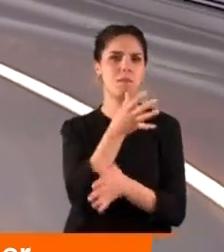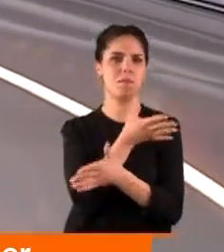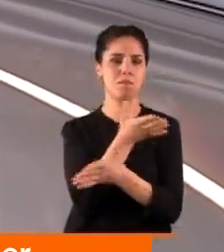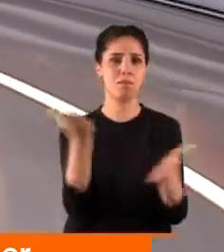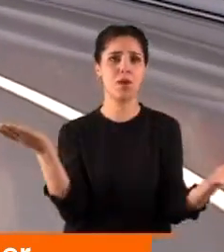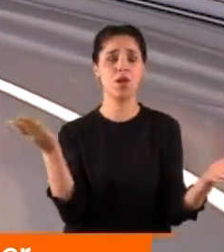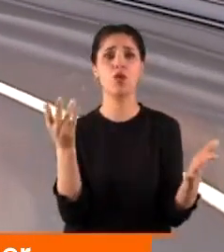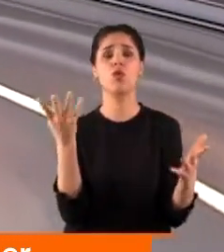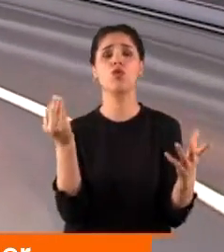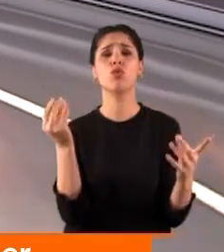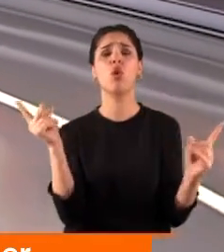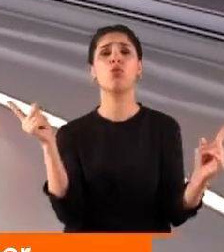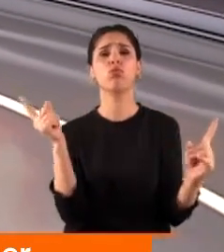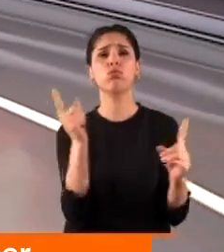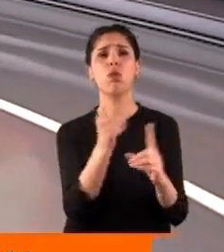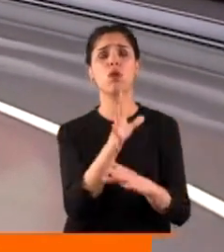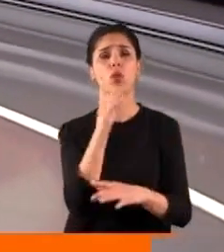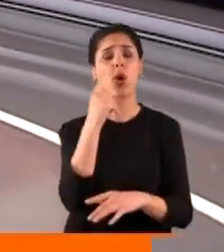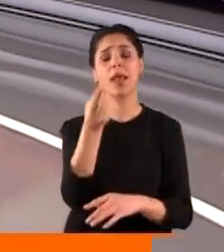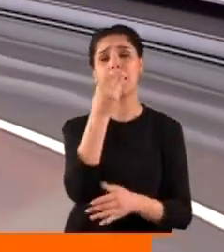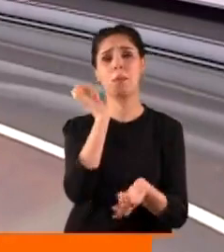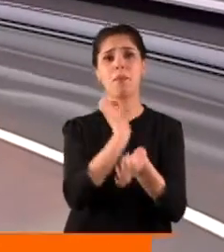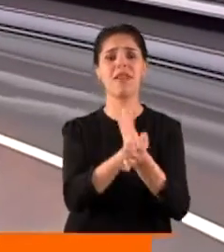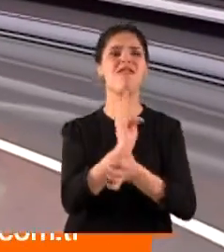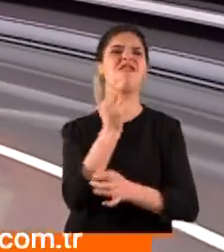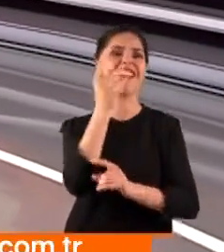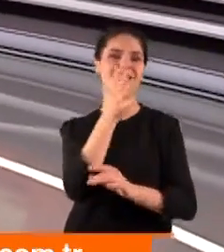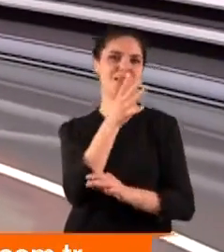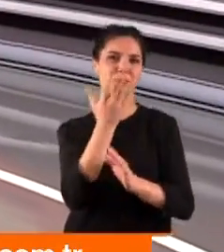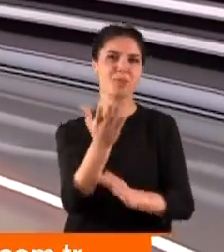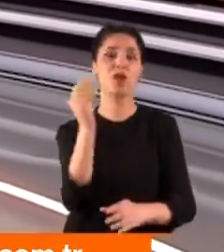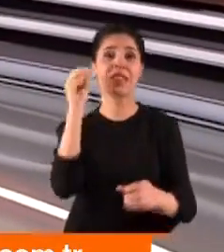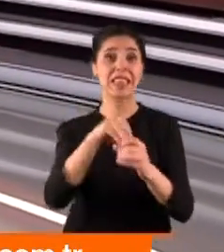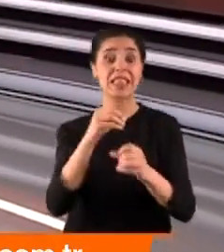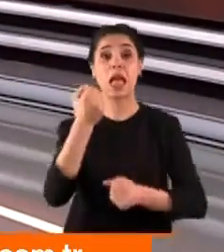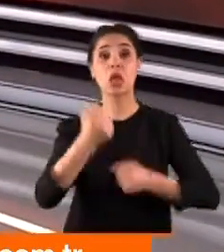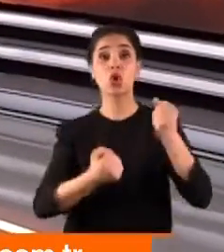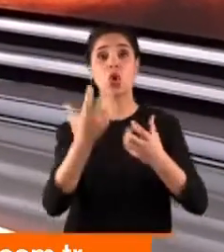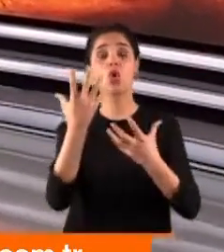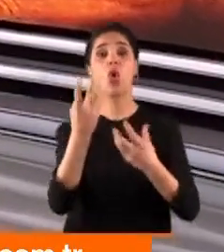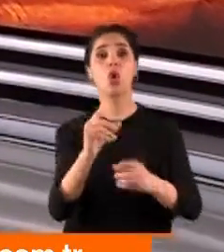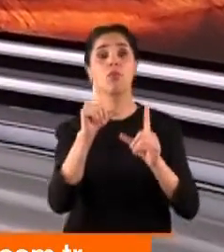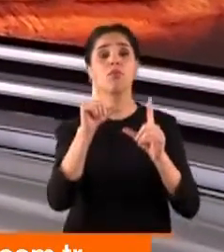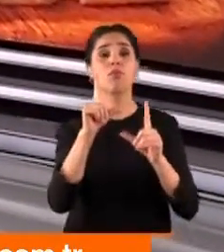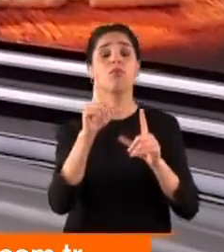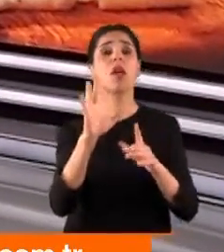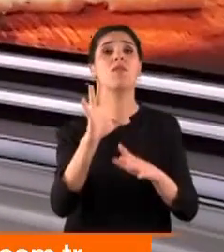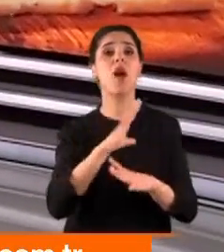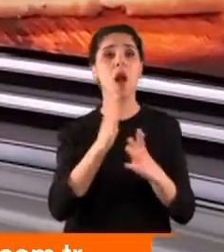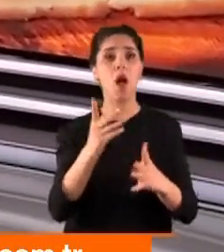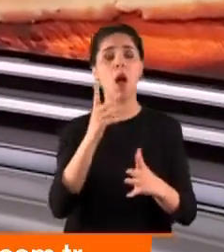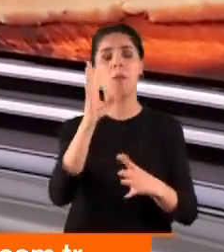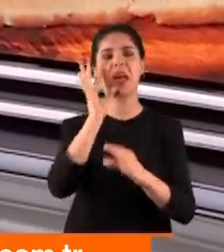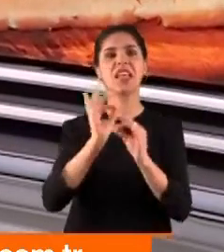kadar yüzlerce çeşidiyle mutfaklarımızın vazgeçilmezi malum. Ham maddesi süt olmasına rağmen insan sağlığını hiçe